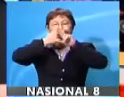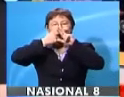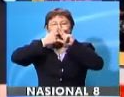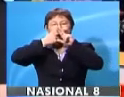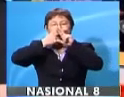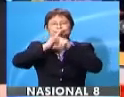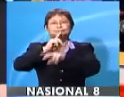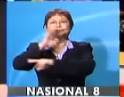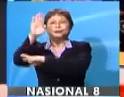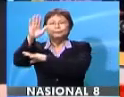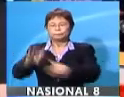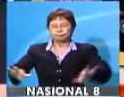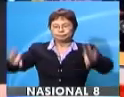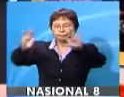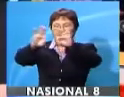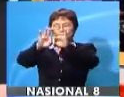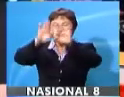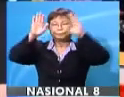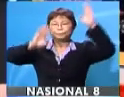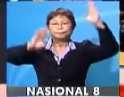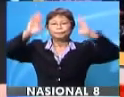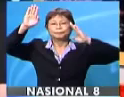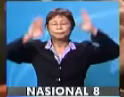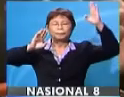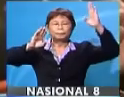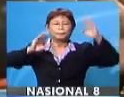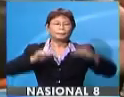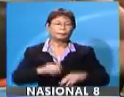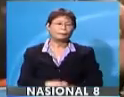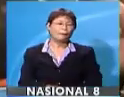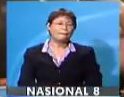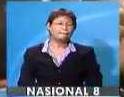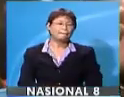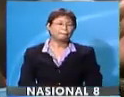bagi menjamin kepentingan negara.